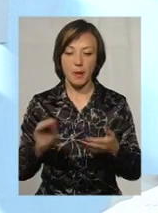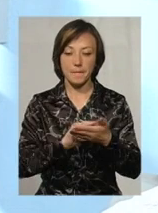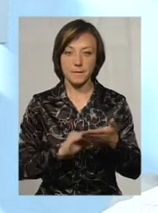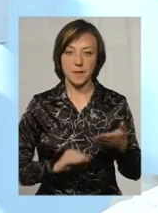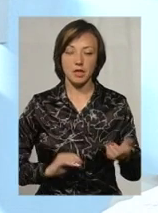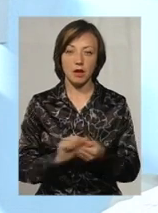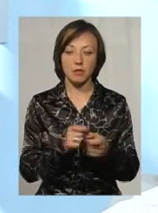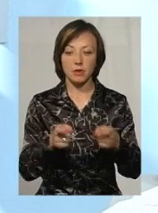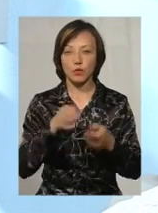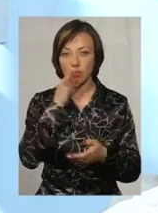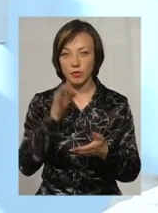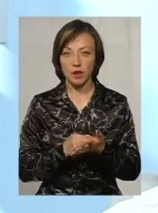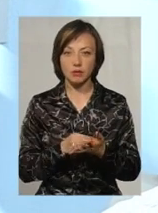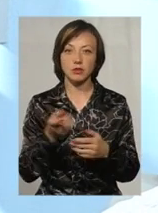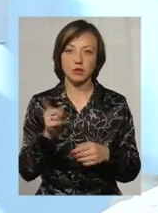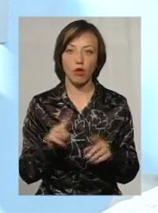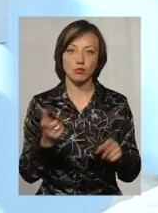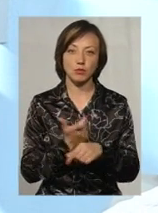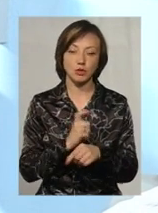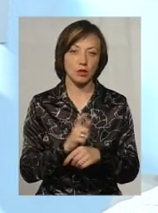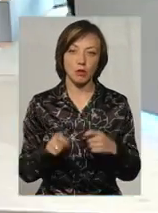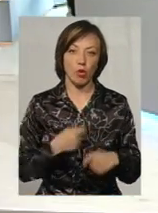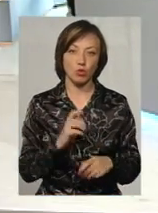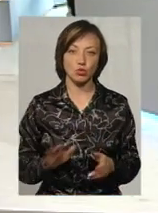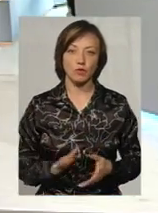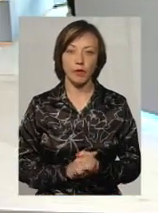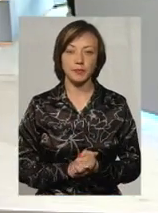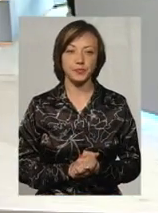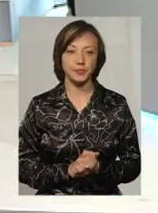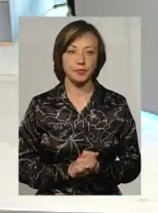порушника до відповідальності або зробили так, щоб він більше не порушував і вирішив всі питання.